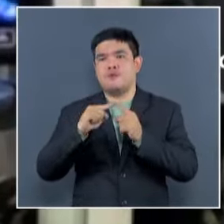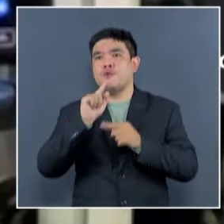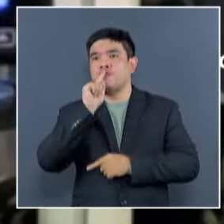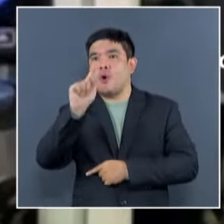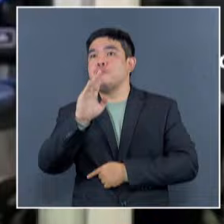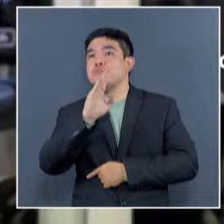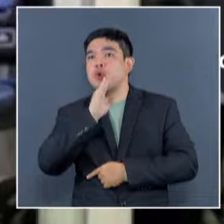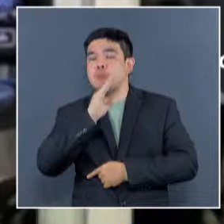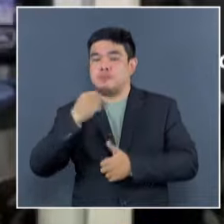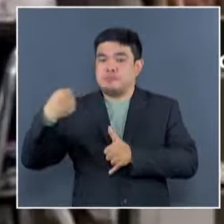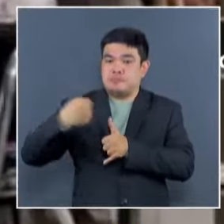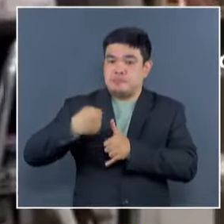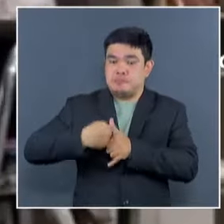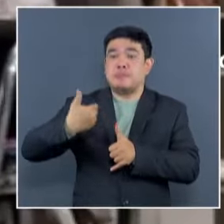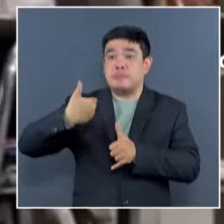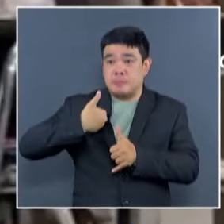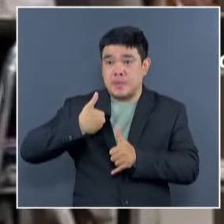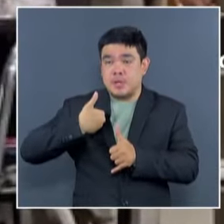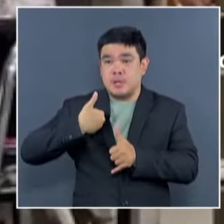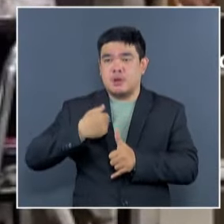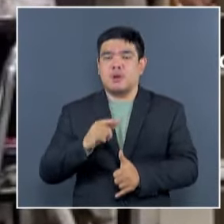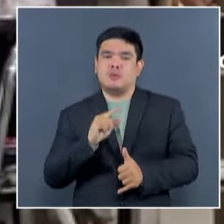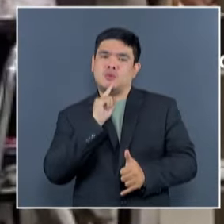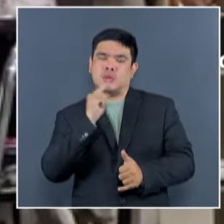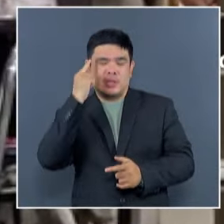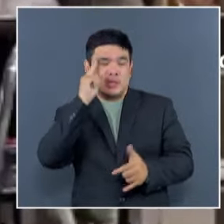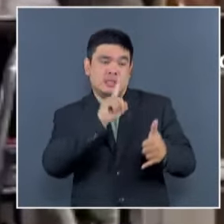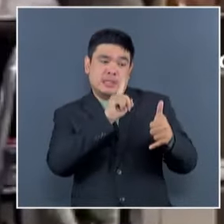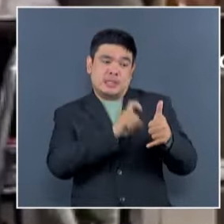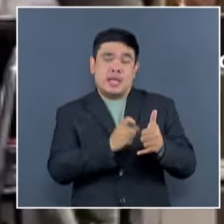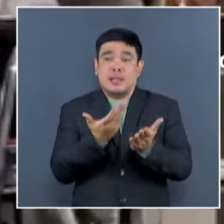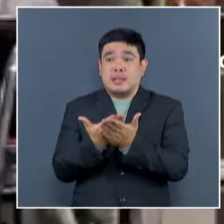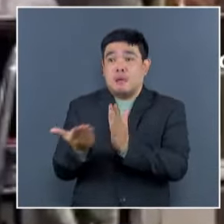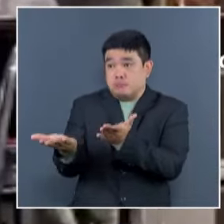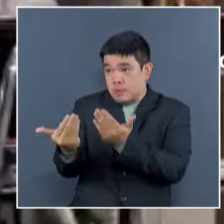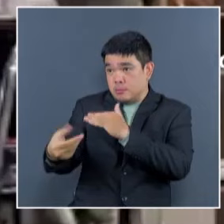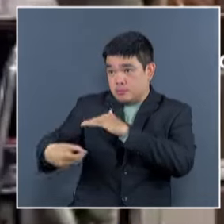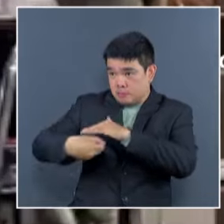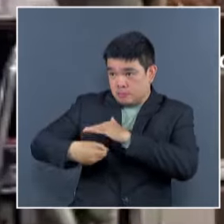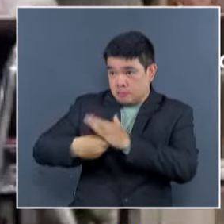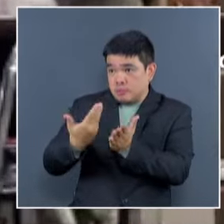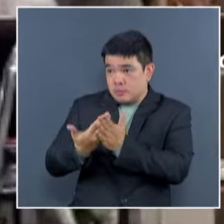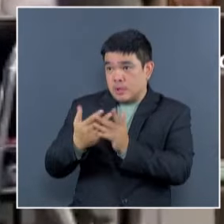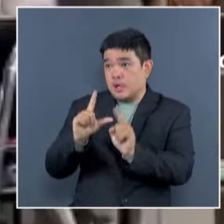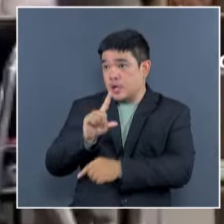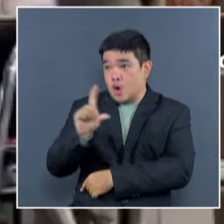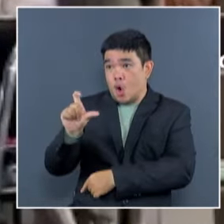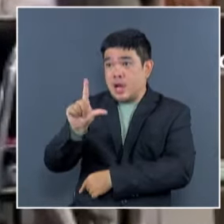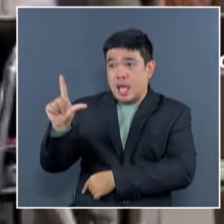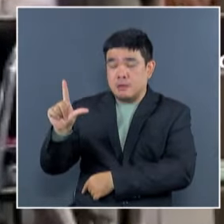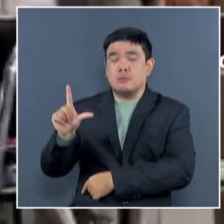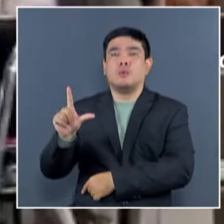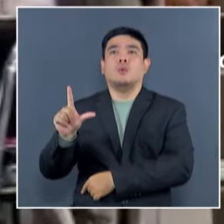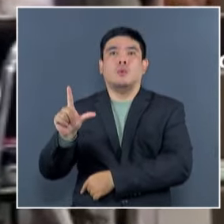มกันทำร้ายร่างกายแตงโมเป็นเหตุให้ผู้อื่นถึงแก่ความตายเพื่อที่จะเรียกเงินเพิ่มจากทั้ง3คนอีก100ล้านบา